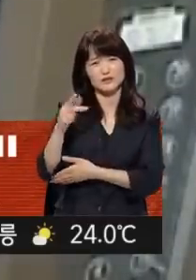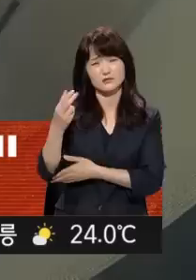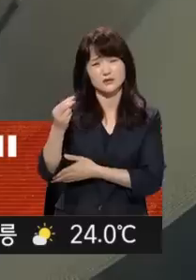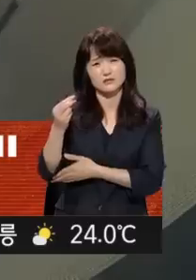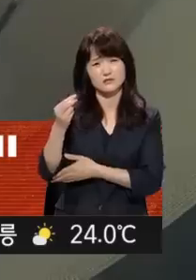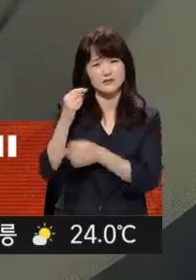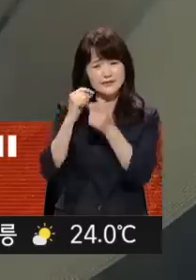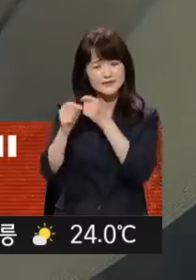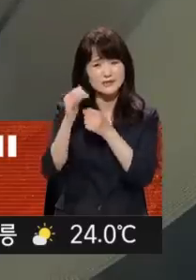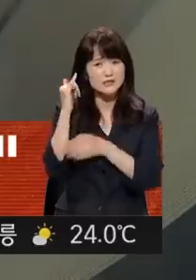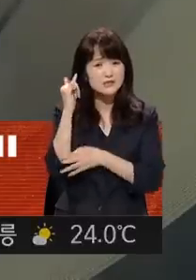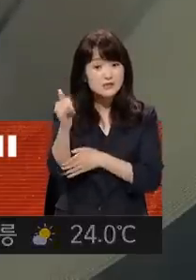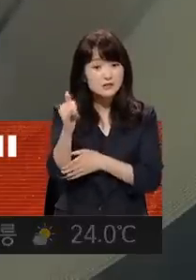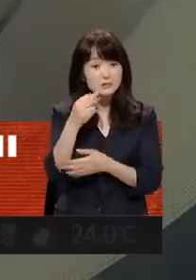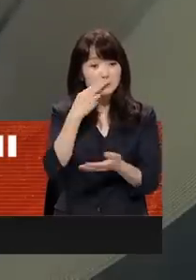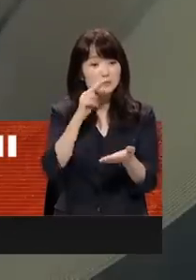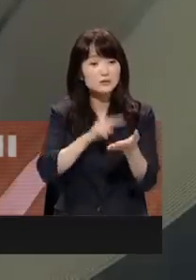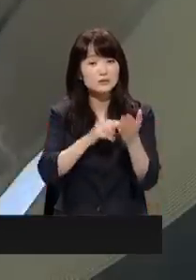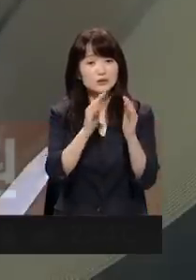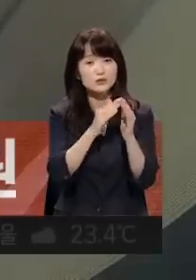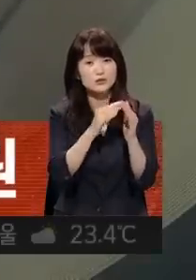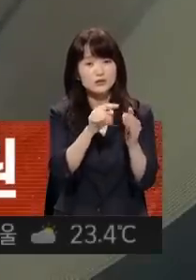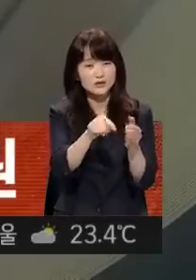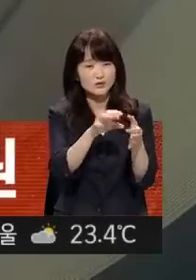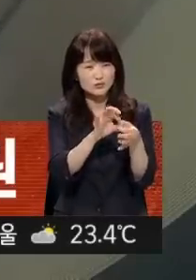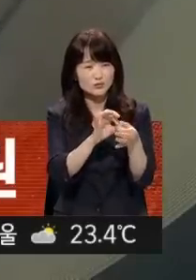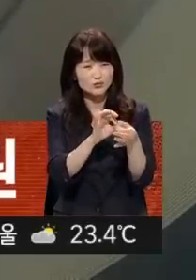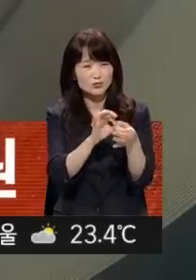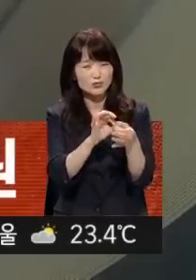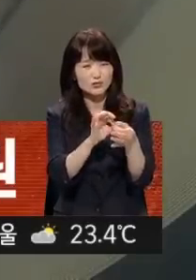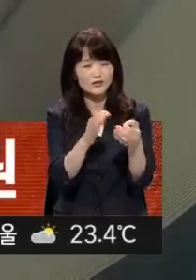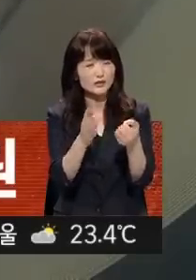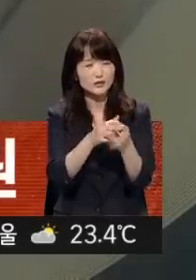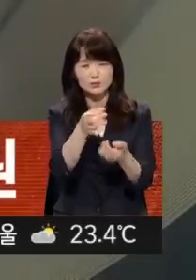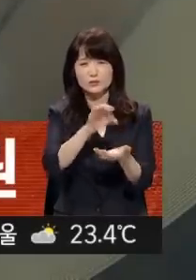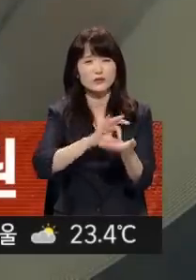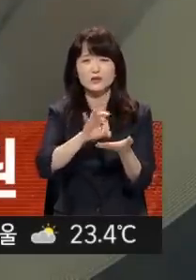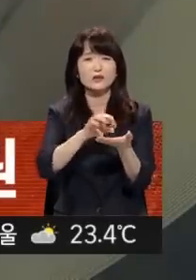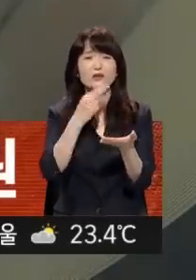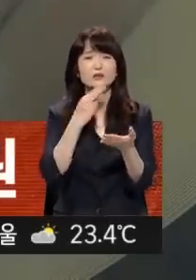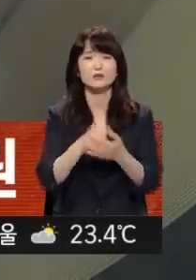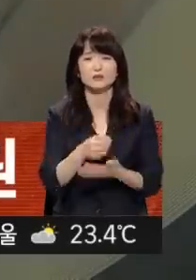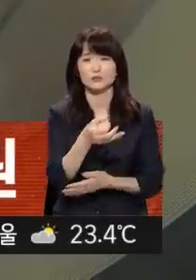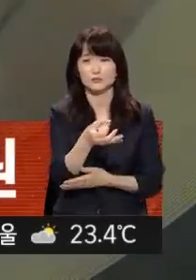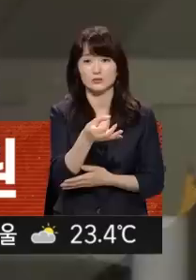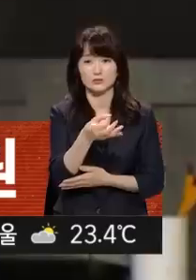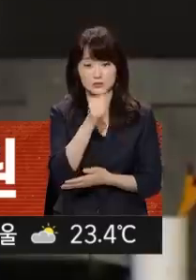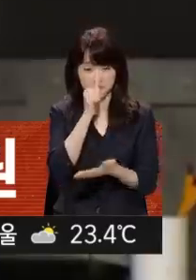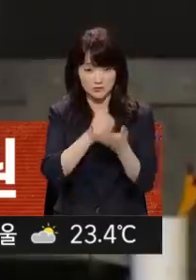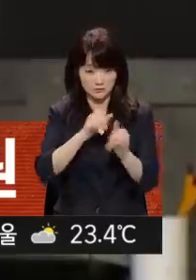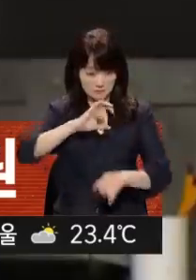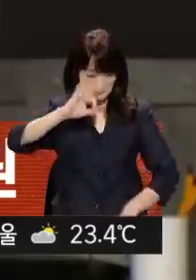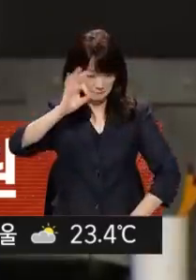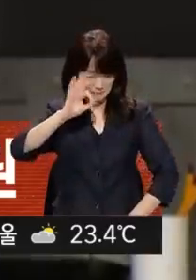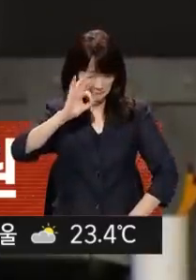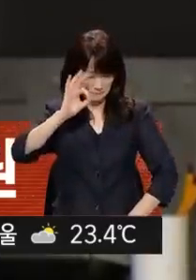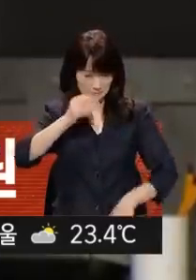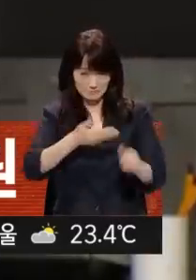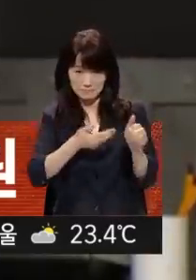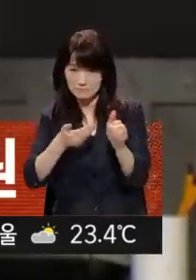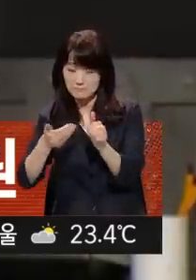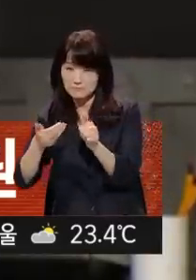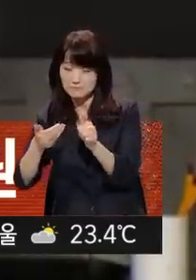전화를 걸어서 무슨 우체국인데 이게 범죄의 연루가 돼서 더 이상 쓸 수가 없고이 돈을 가지고 범인을 찾는데 유인책으로 쓰자